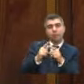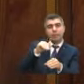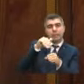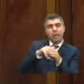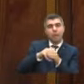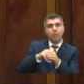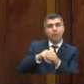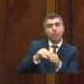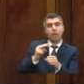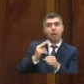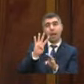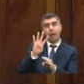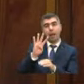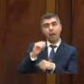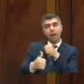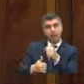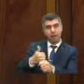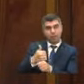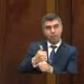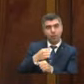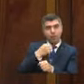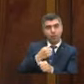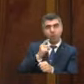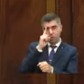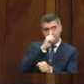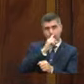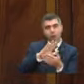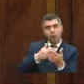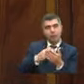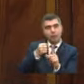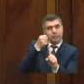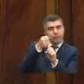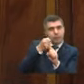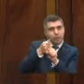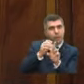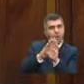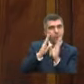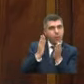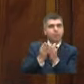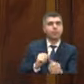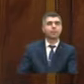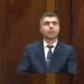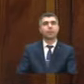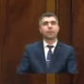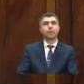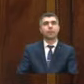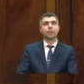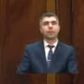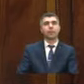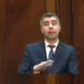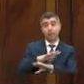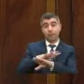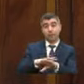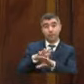عندنا 4 سنين، يعني واحد مدة زمنية كافية لنقوم بالتقييم الضروري. طبعا الحال الجهات هم